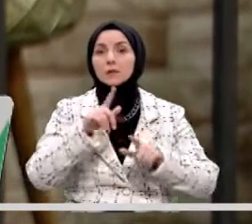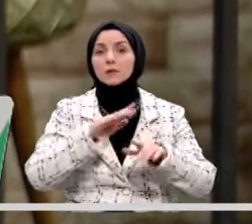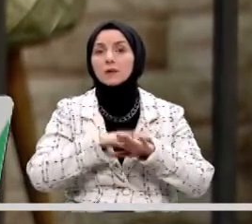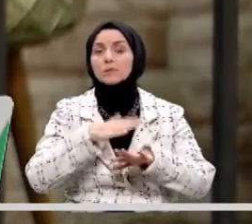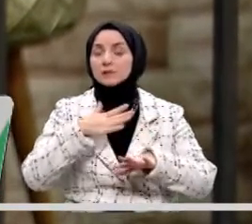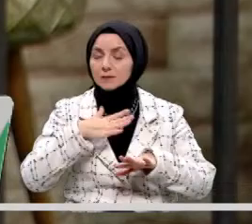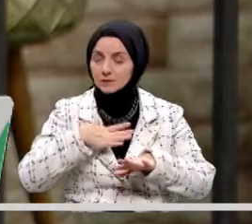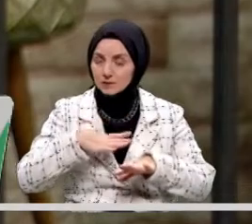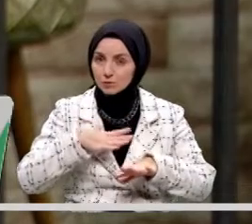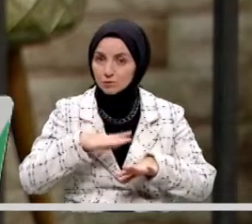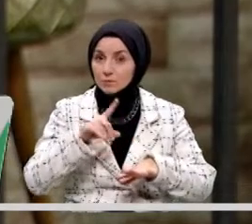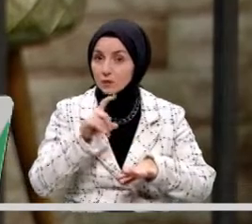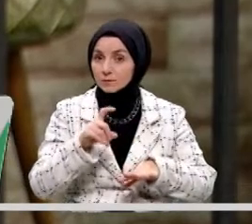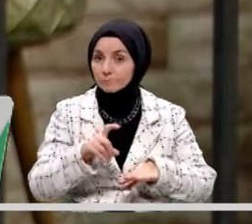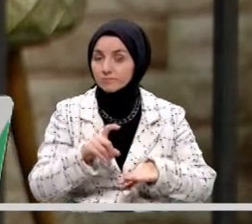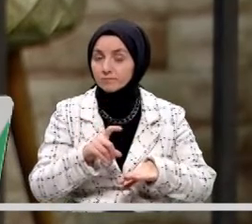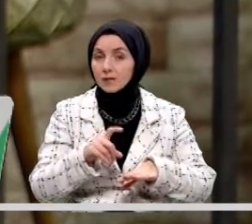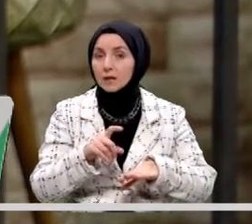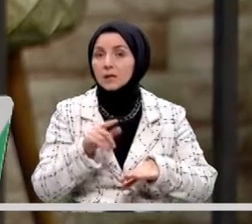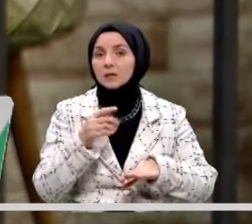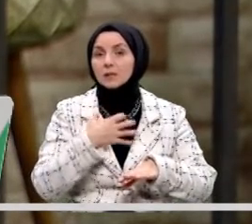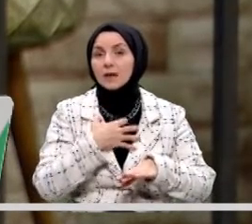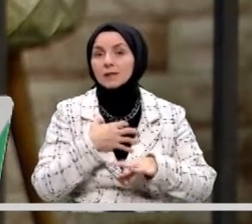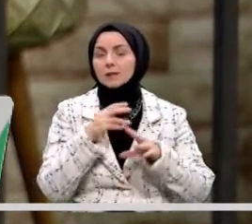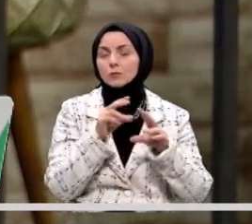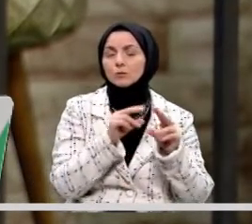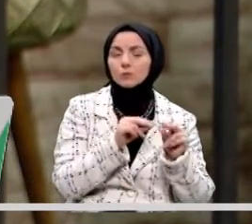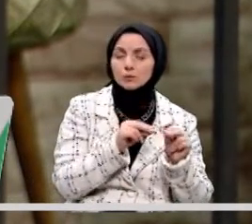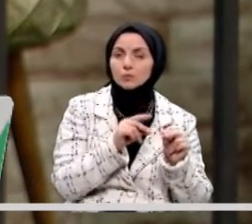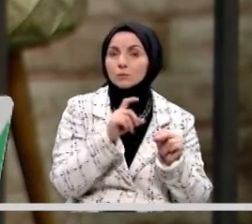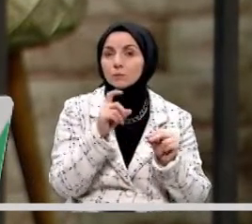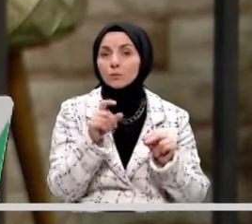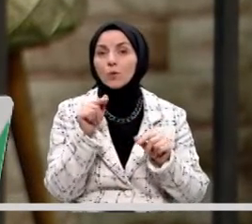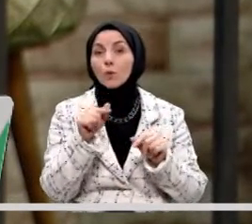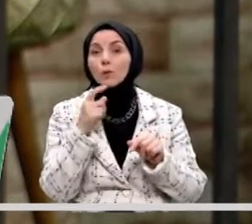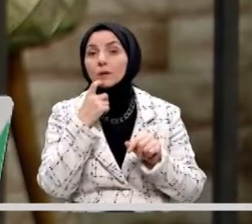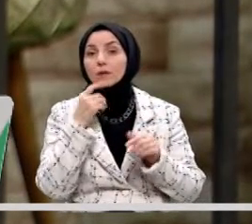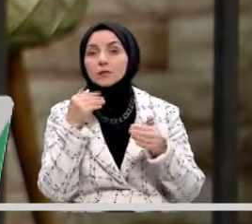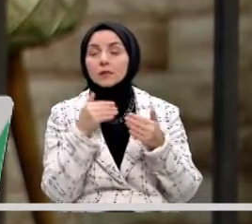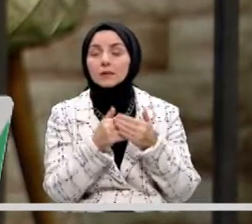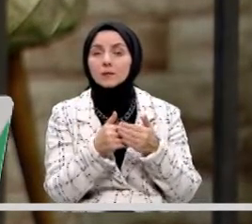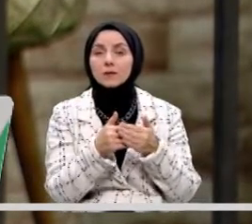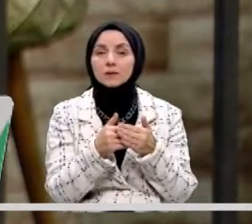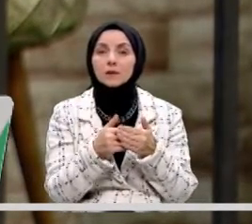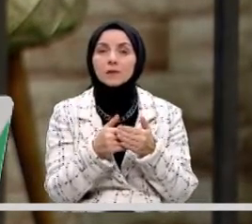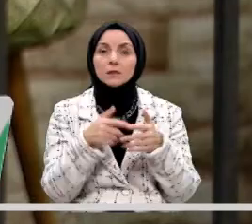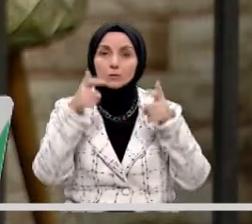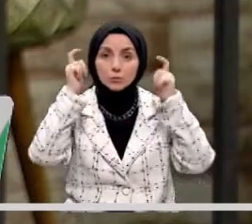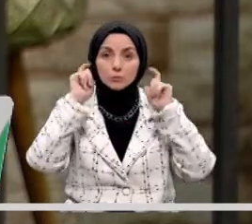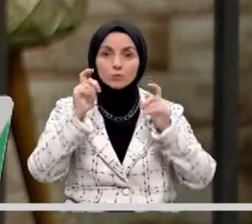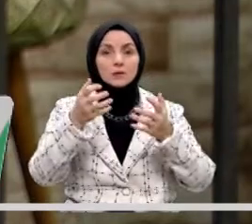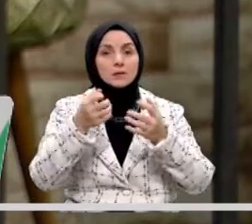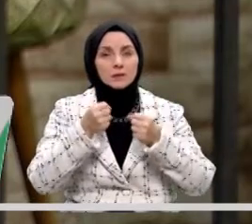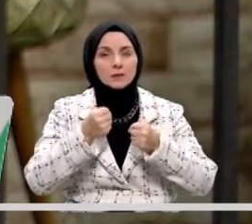ölçek verelim kendi yemek yer mi kendi oyunu uyur bu sorumlulukları alabilir mi o yaşa kadar ya da kendini ifade etme